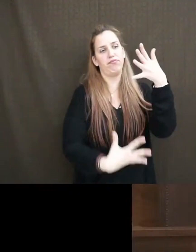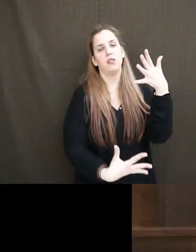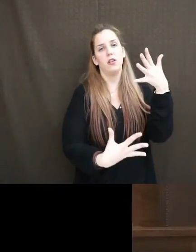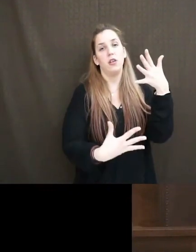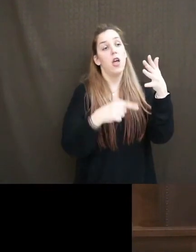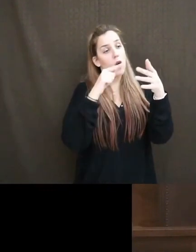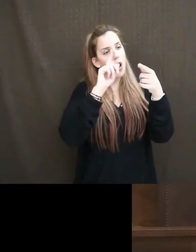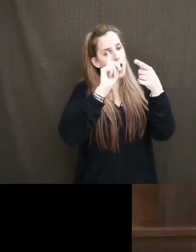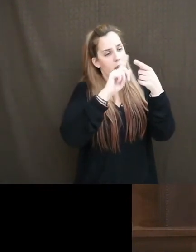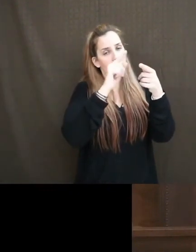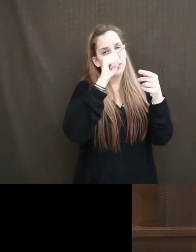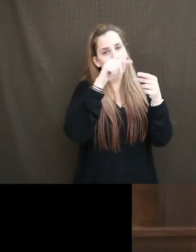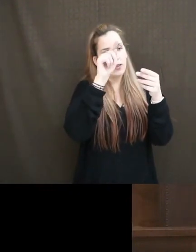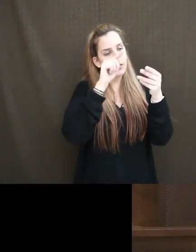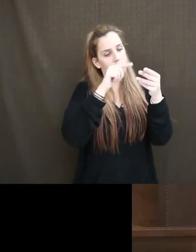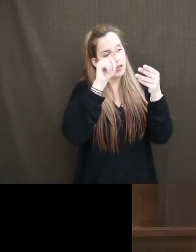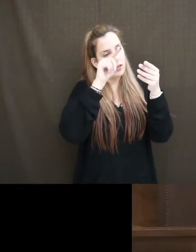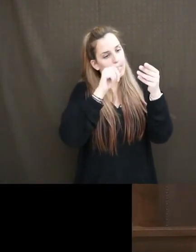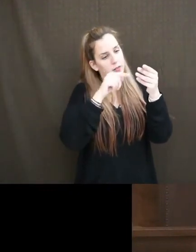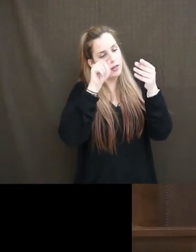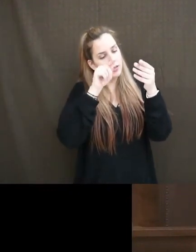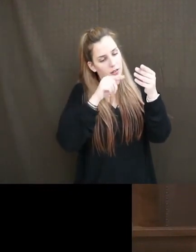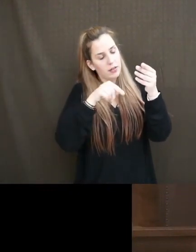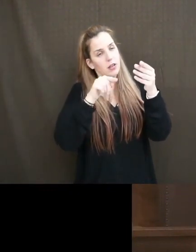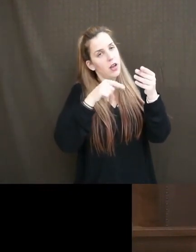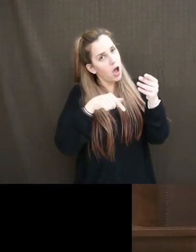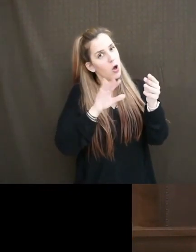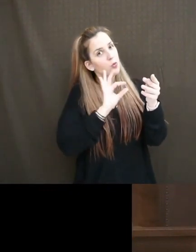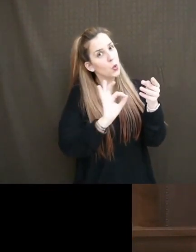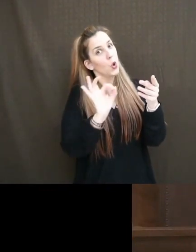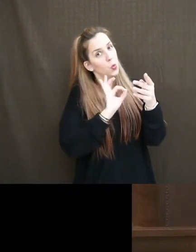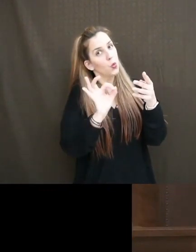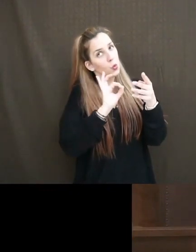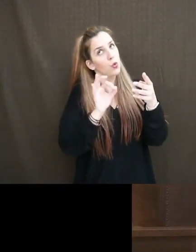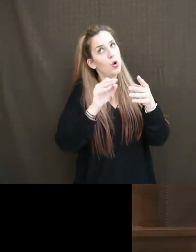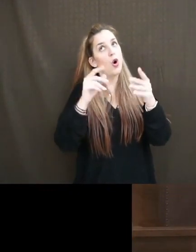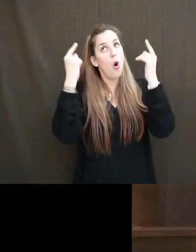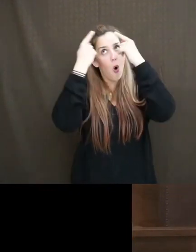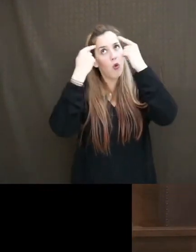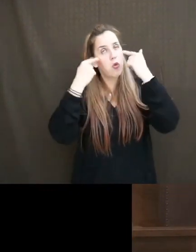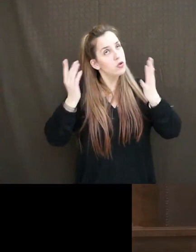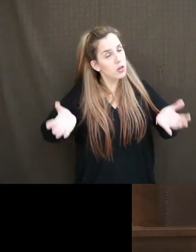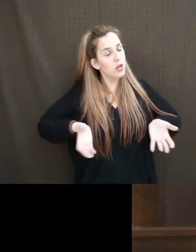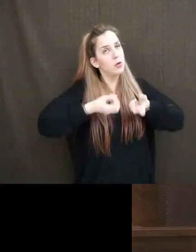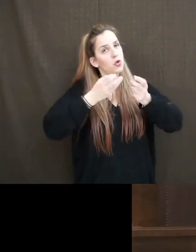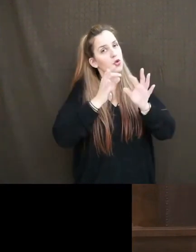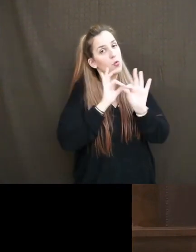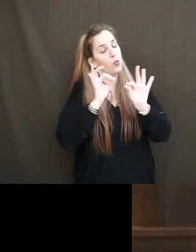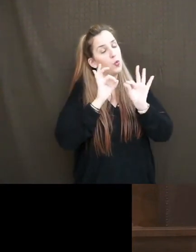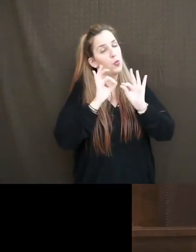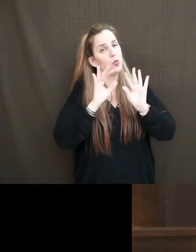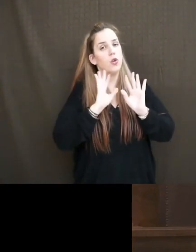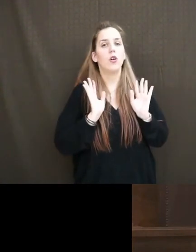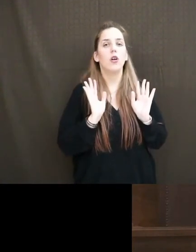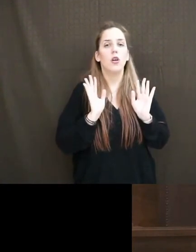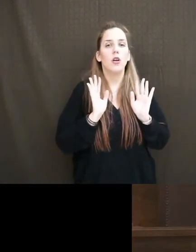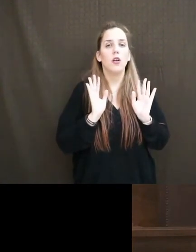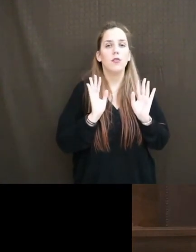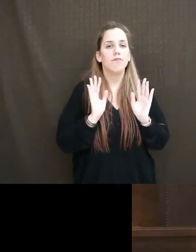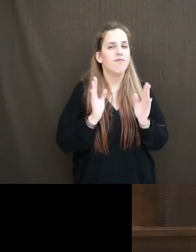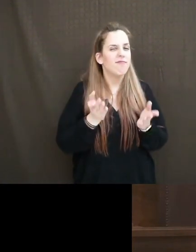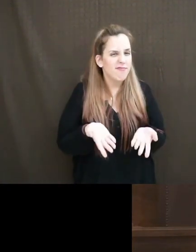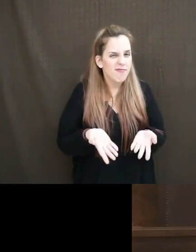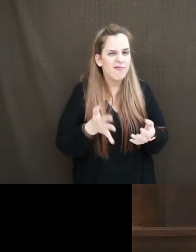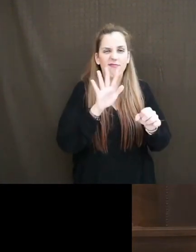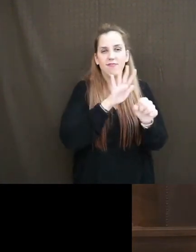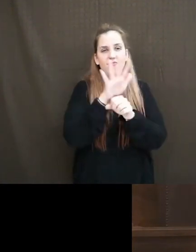τα κάνεις αυτά τα πράγματα, γι' αυτό τον λόγο σε σώζει ο Θεός ή γι' αυτό τον λόγο σε κρατάει ο Θεός ή γι' αυτό